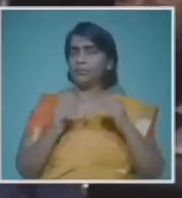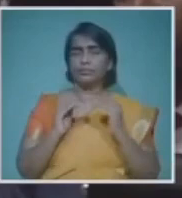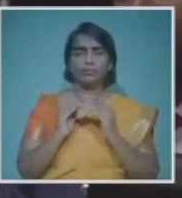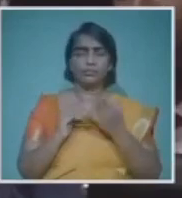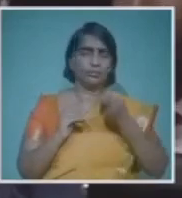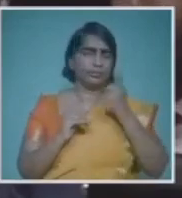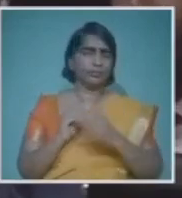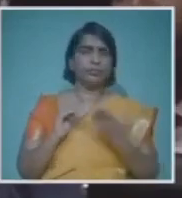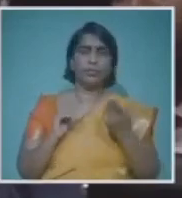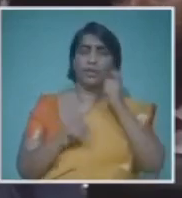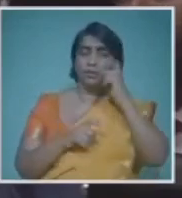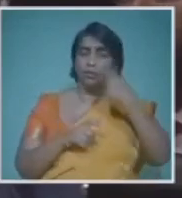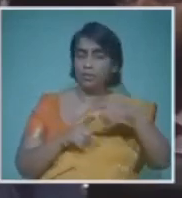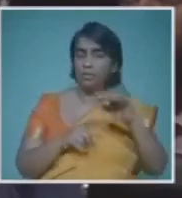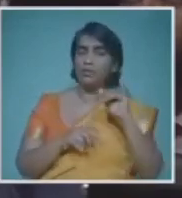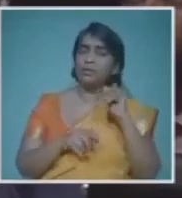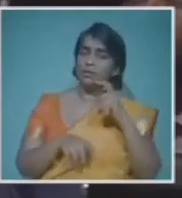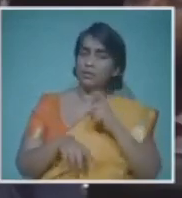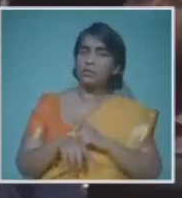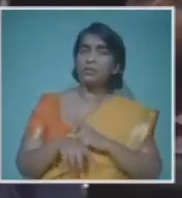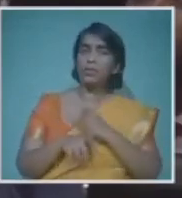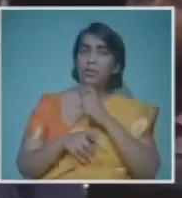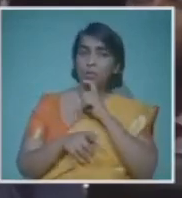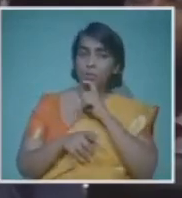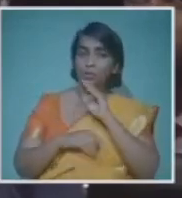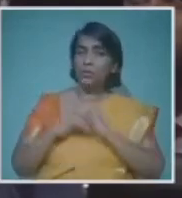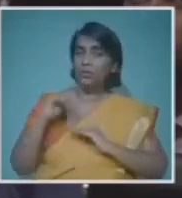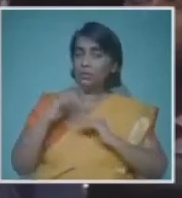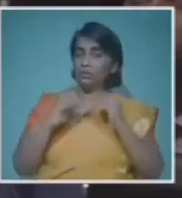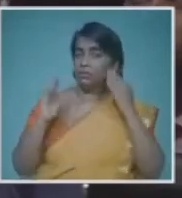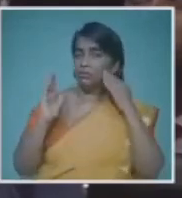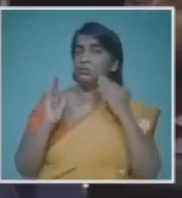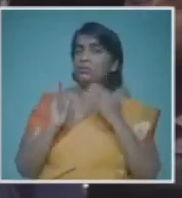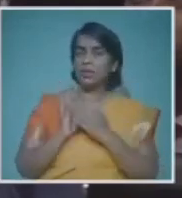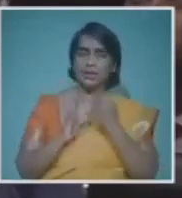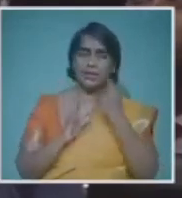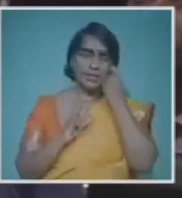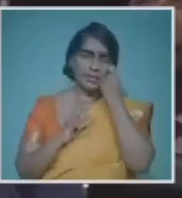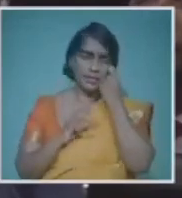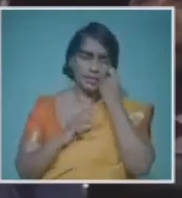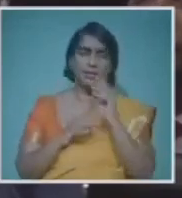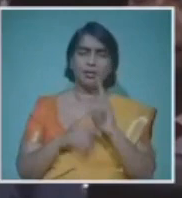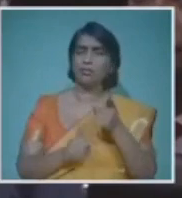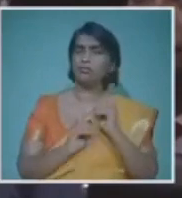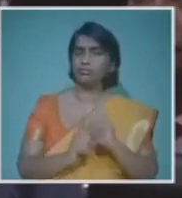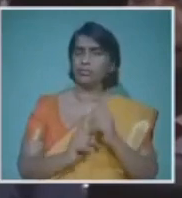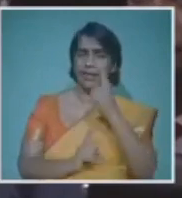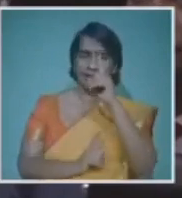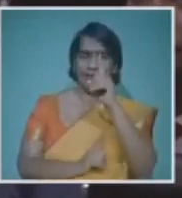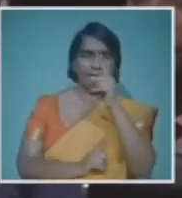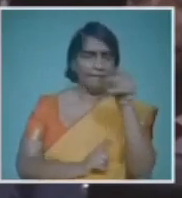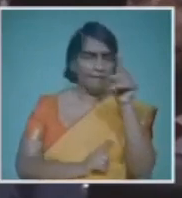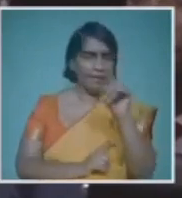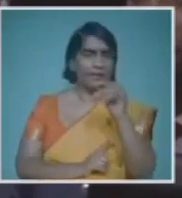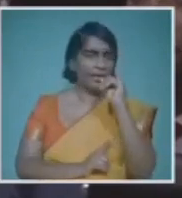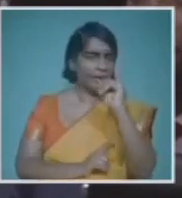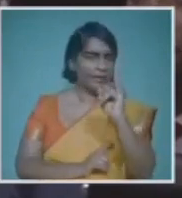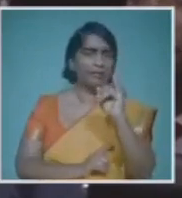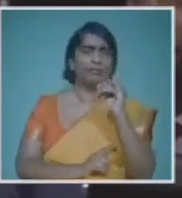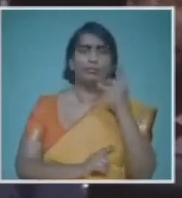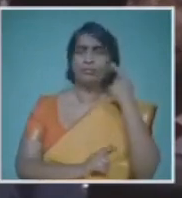ඒක නිසා ජනතාවටත් සමහර වෙලාවට අධිකරණ ක්‍රියාකලාපය පිළිබඳව සැක ඇති වෙනවා. එකම වරදට එකම